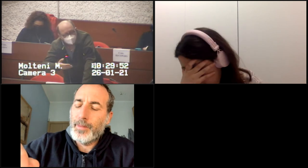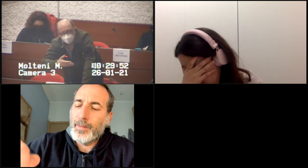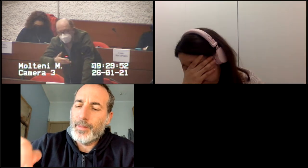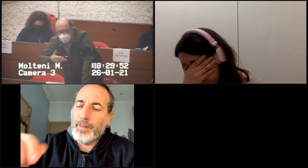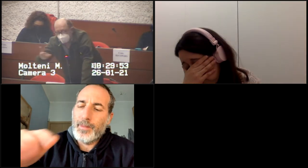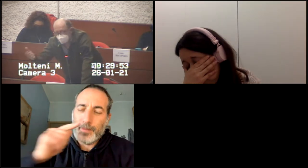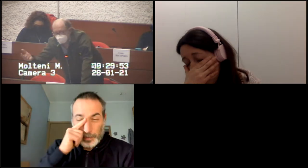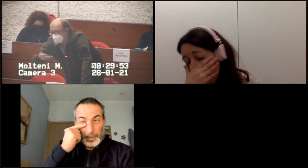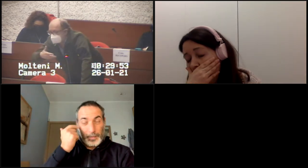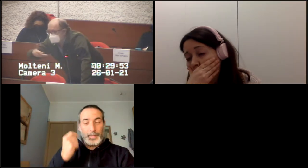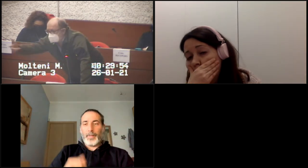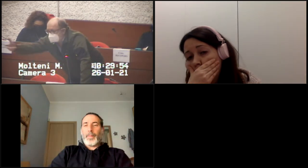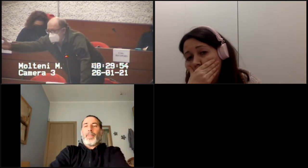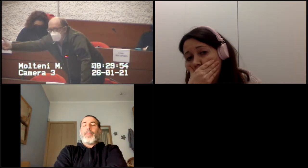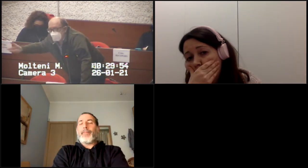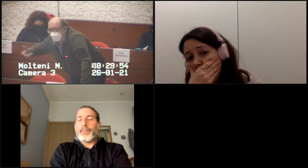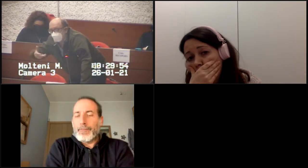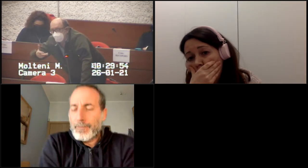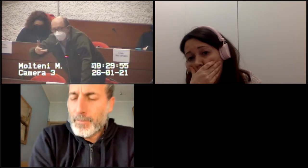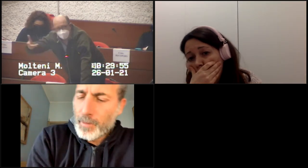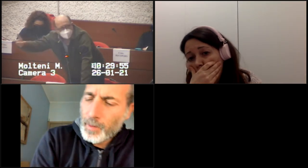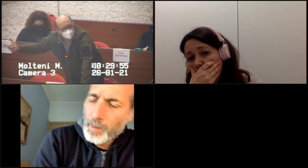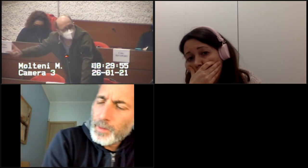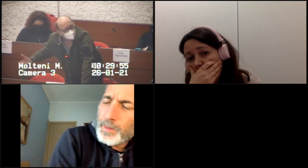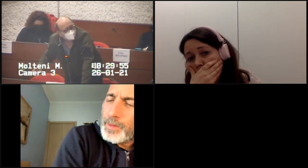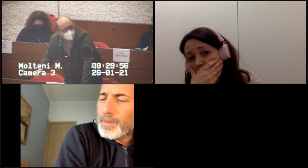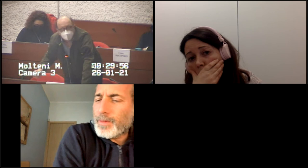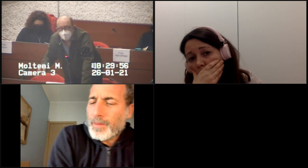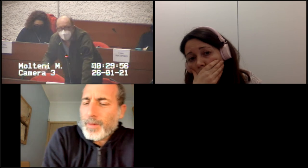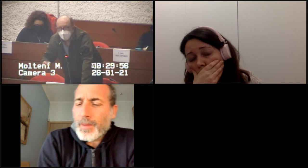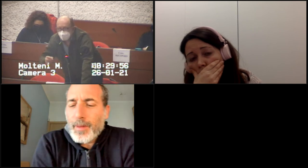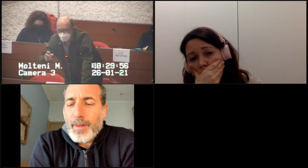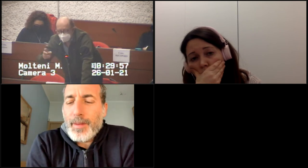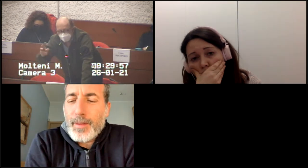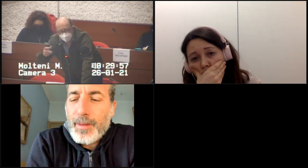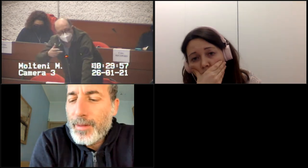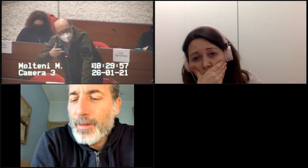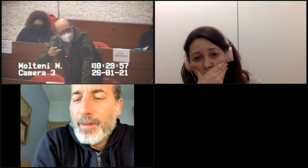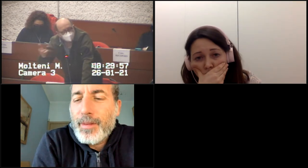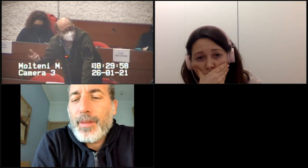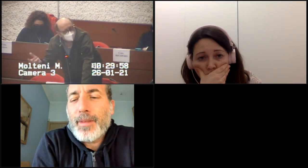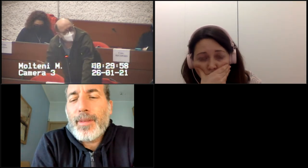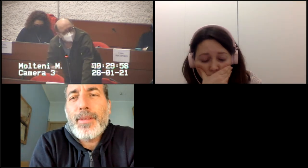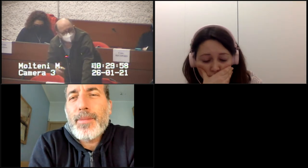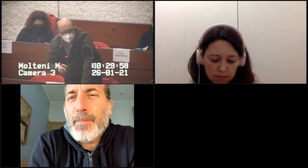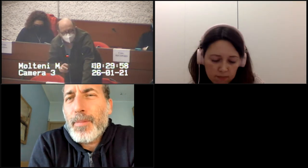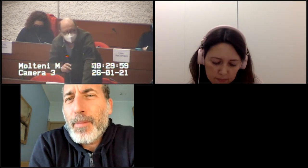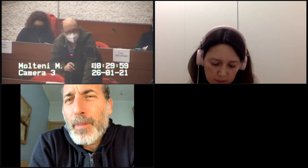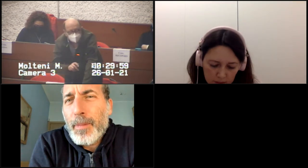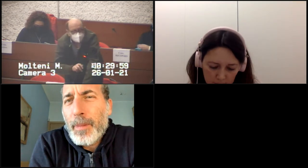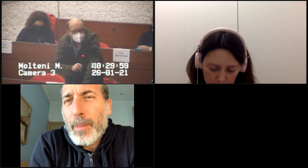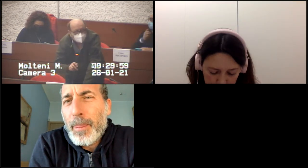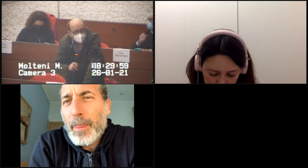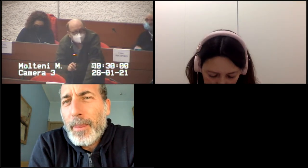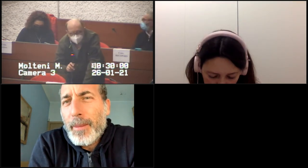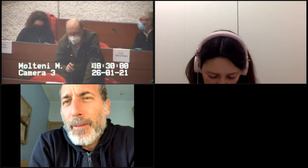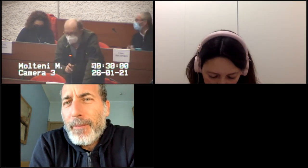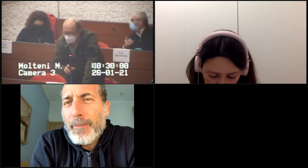governo, scusiamo anche le regioni. Parlo, dico le regioni, che così sto dicendo le regioni, no? Cioè non è che